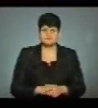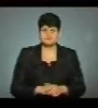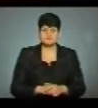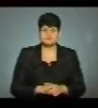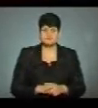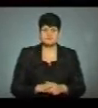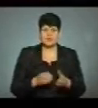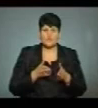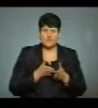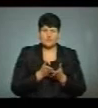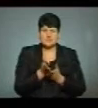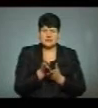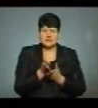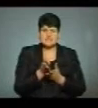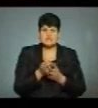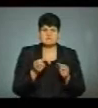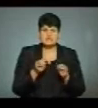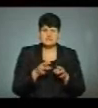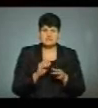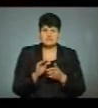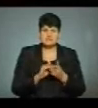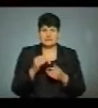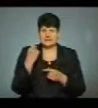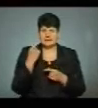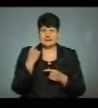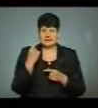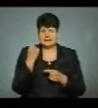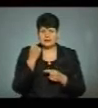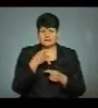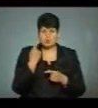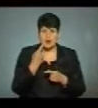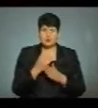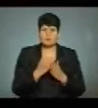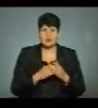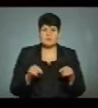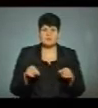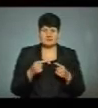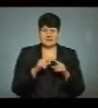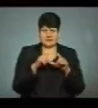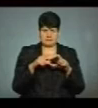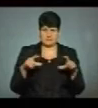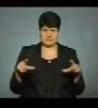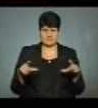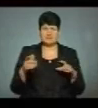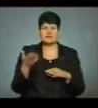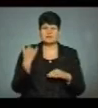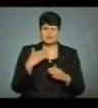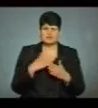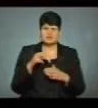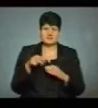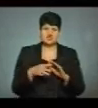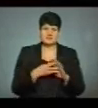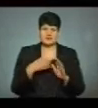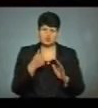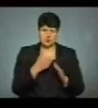Вузький спеціаліст складає індивідуальну програму реабілітації, тобто є такий бланк, він давно діє, з